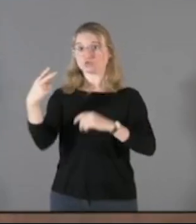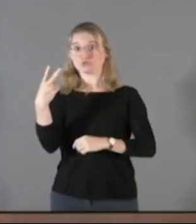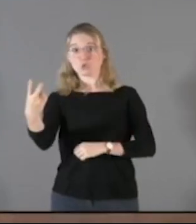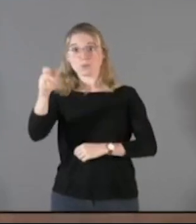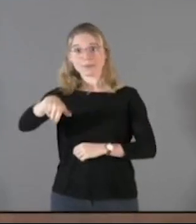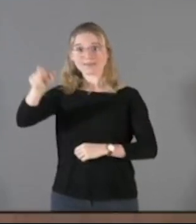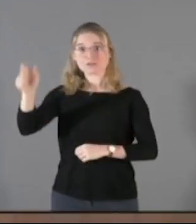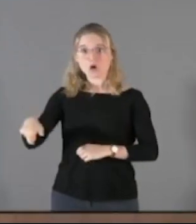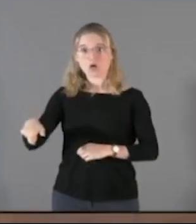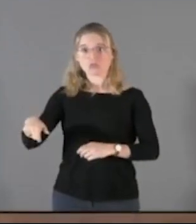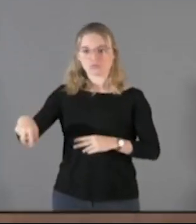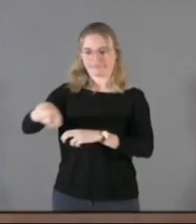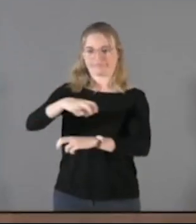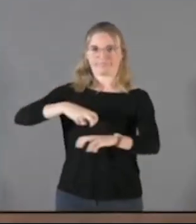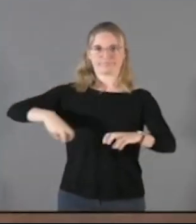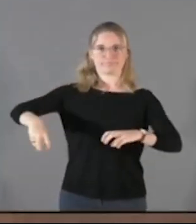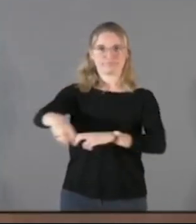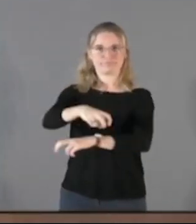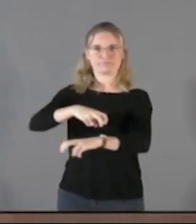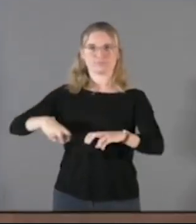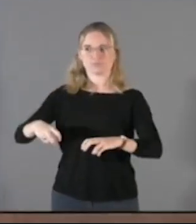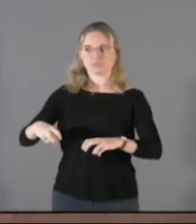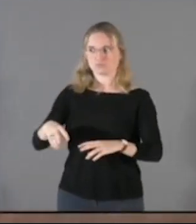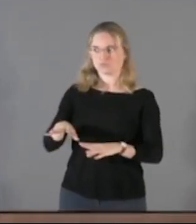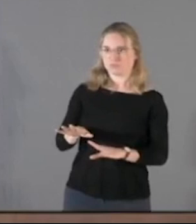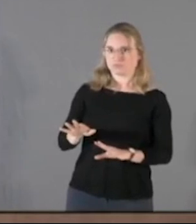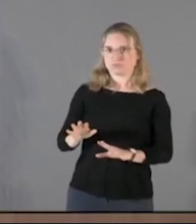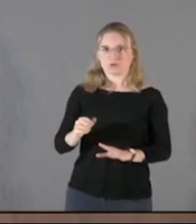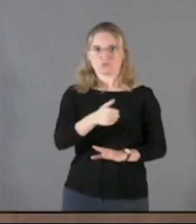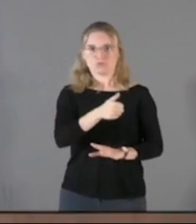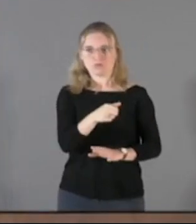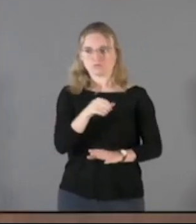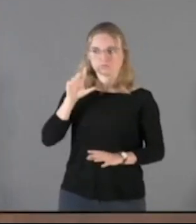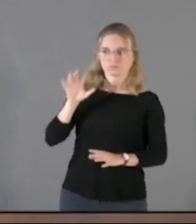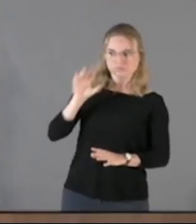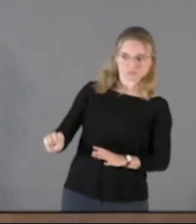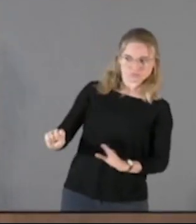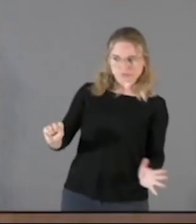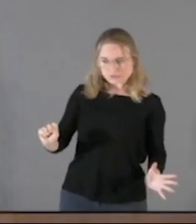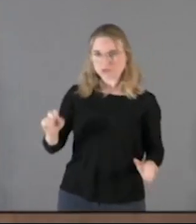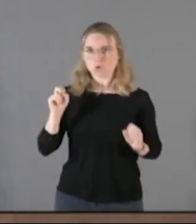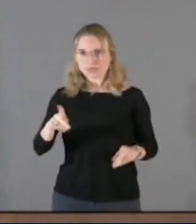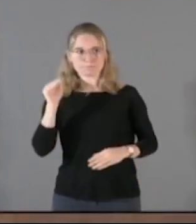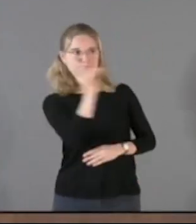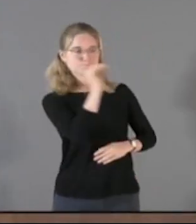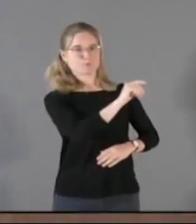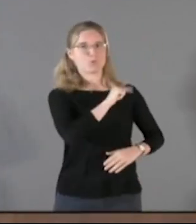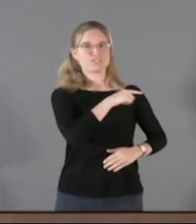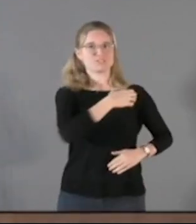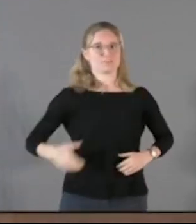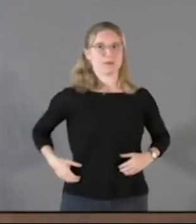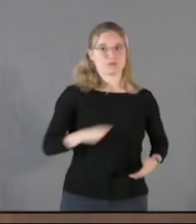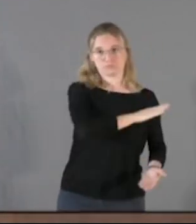et a immédiatement contacté la police municipale, une police municipale qui s'est déplacée. Même si elle n'a pas pu